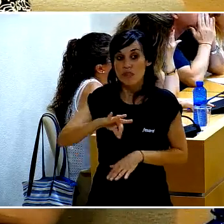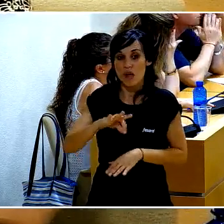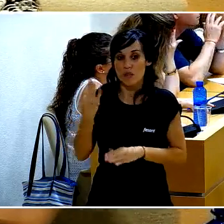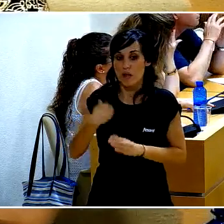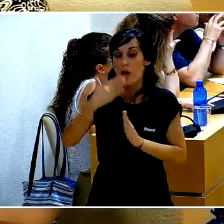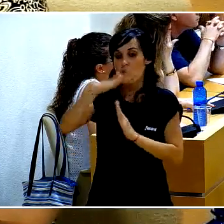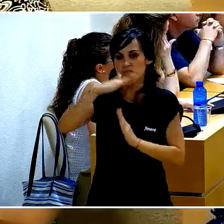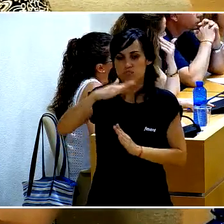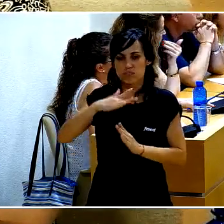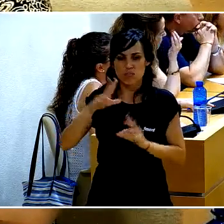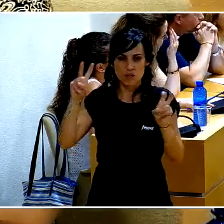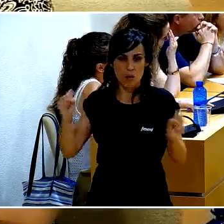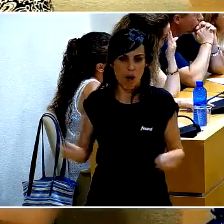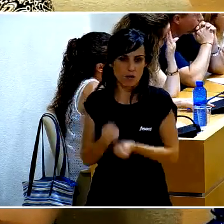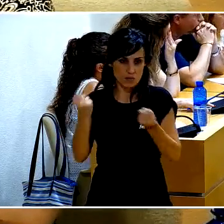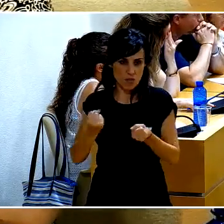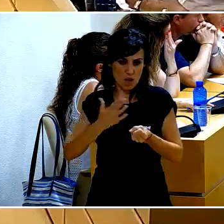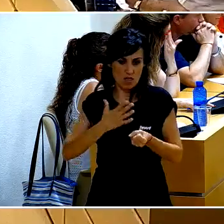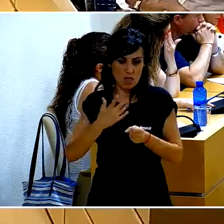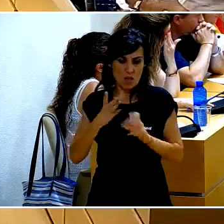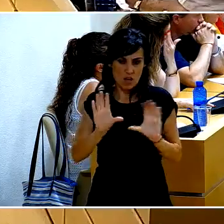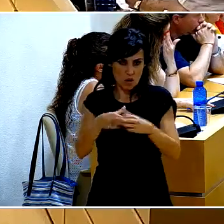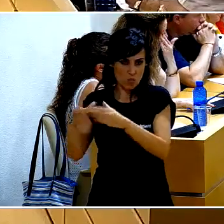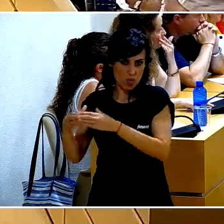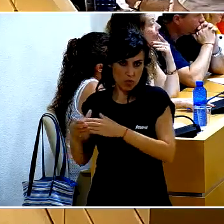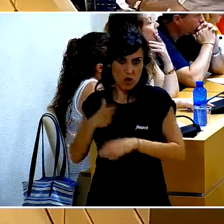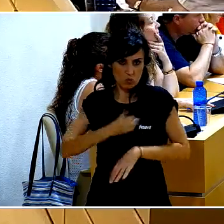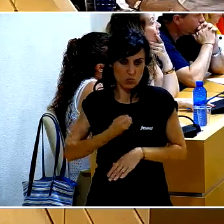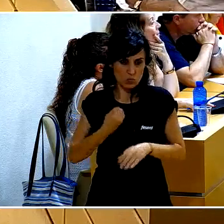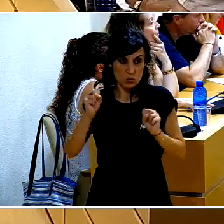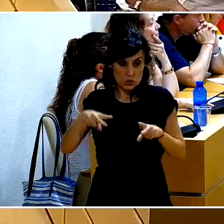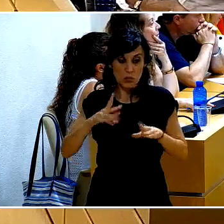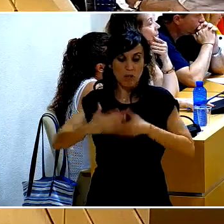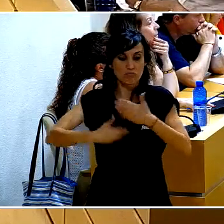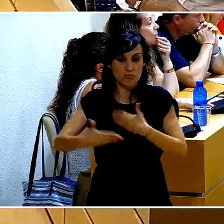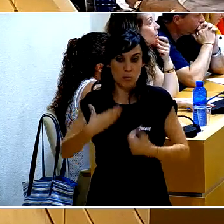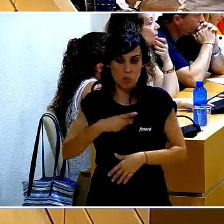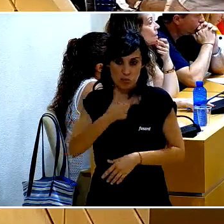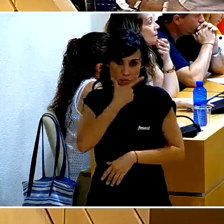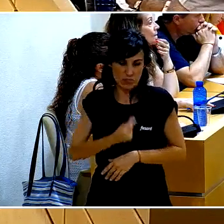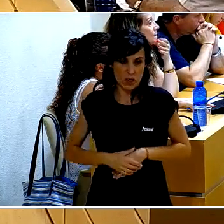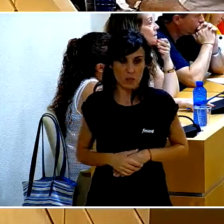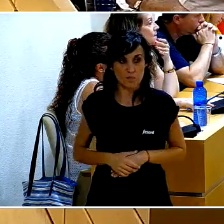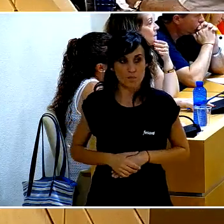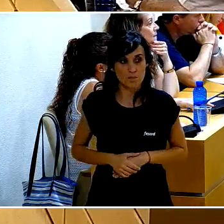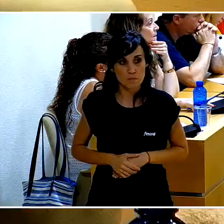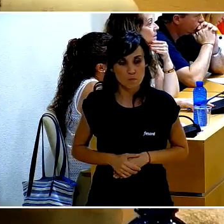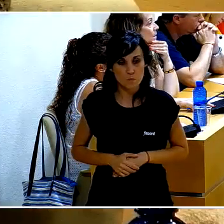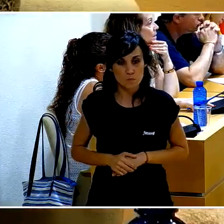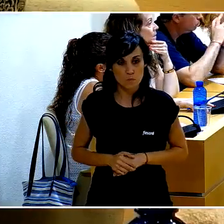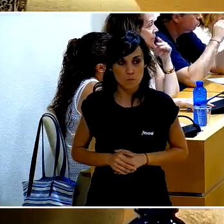paralitzar l'activitat de les corporacions poder simplificar aquesta